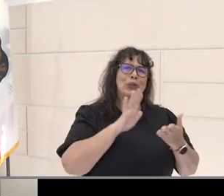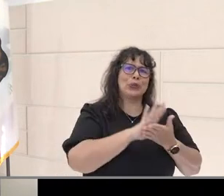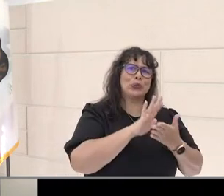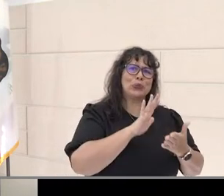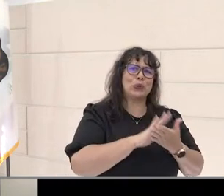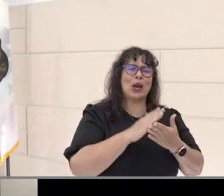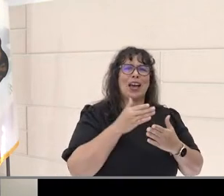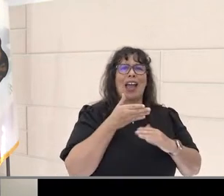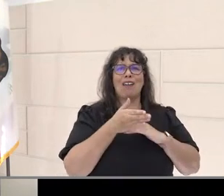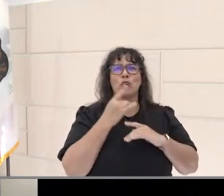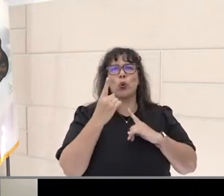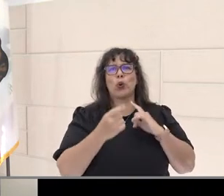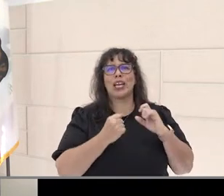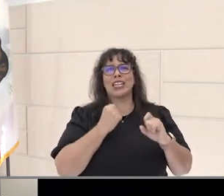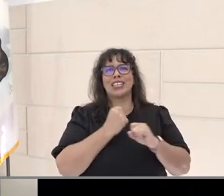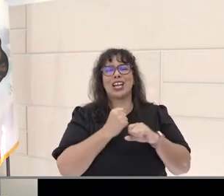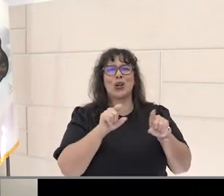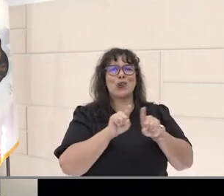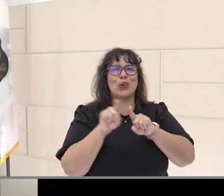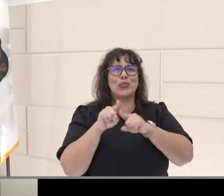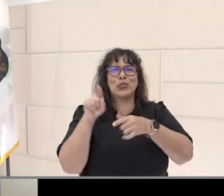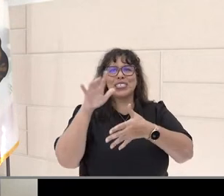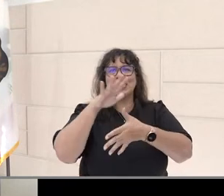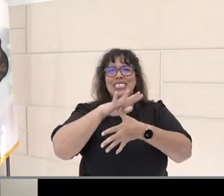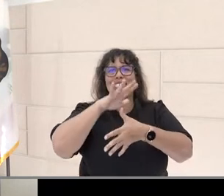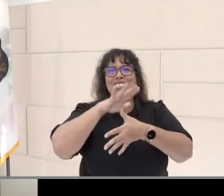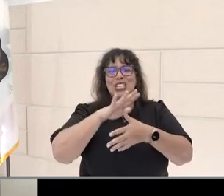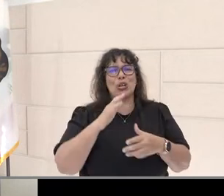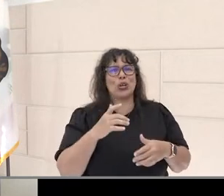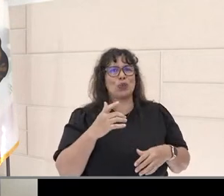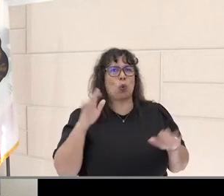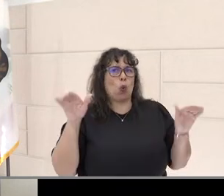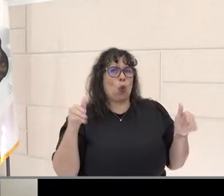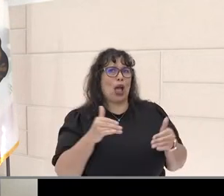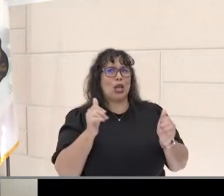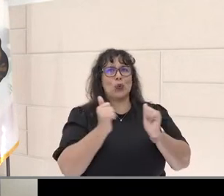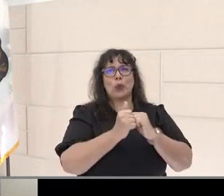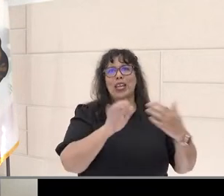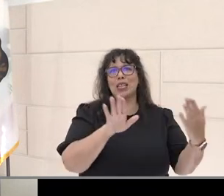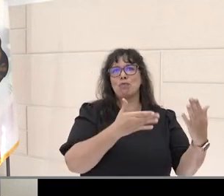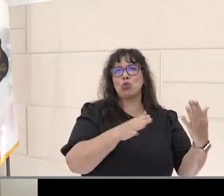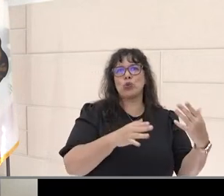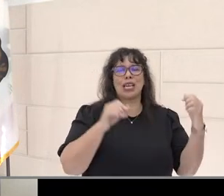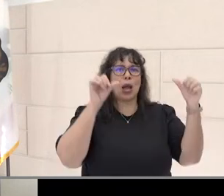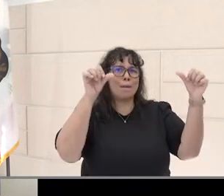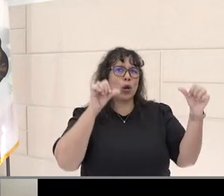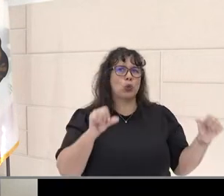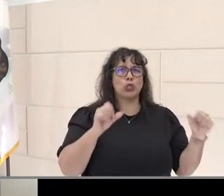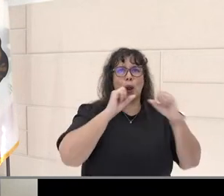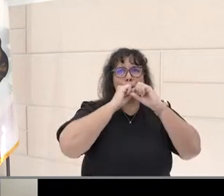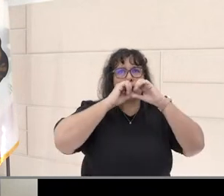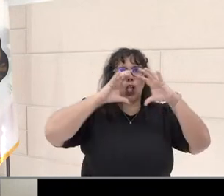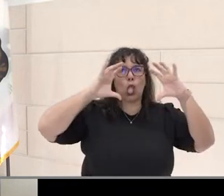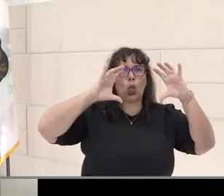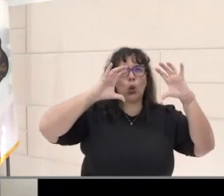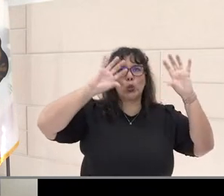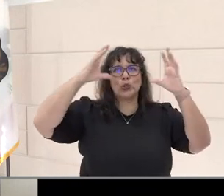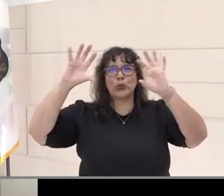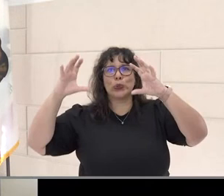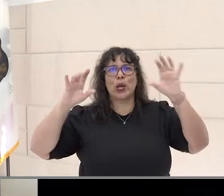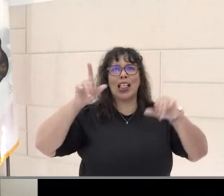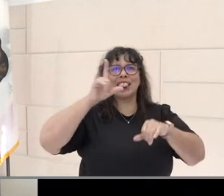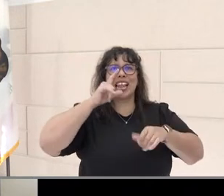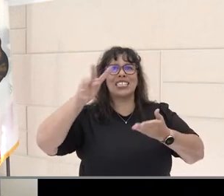ប់ចូលរៀនវិញនឹងគឺវាមានភាពក្តុកក្តួលក្នុងចិត្តណាដោយបានឱកាសចូលក្នុងថ្នាក់វិញយើងមានកម្មវិ